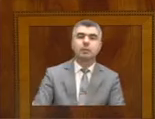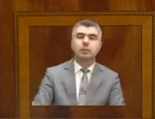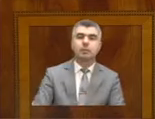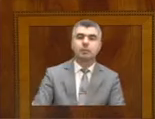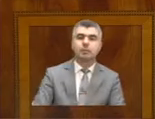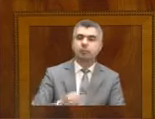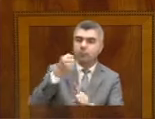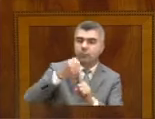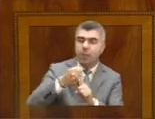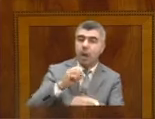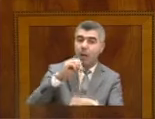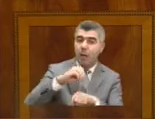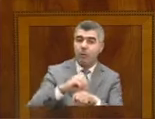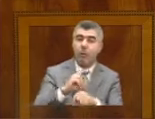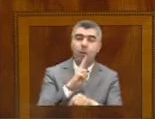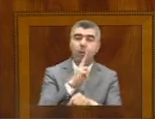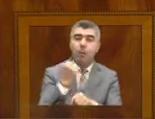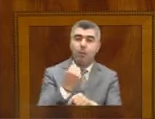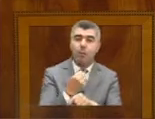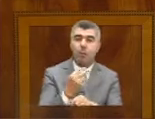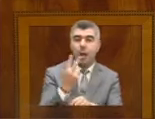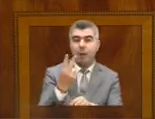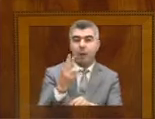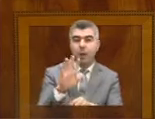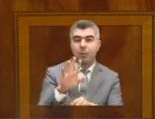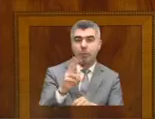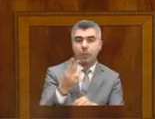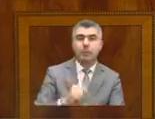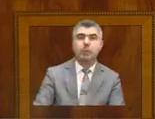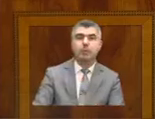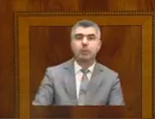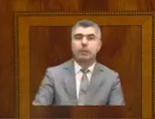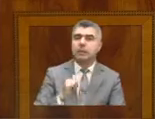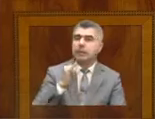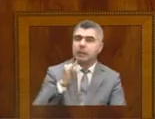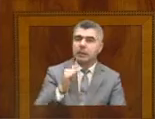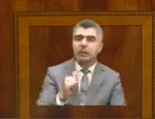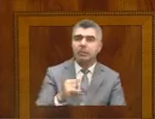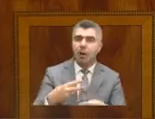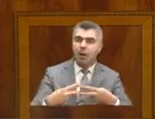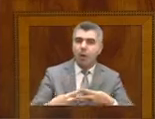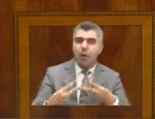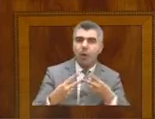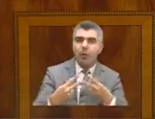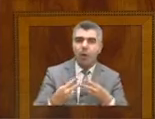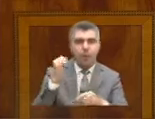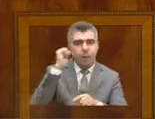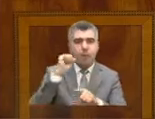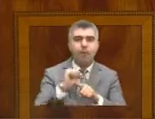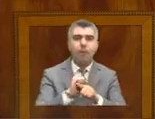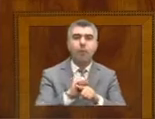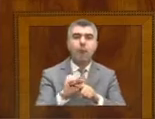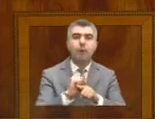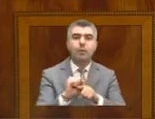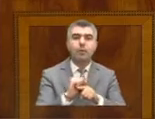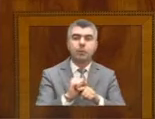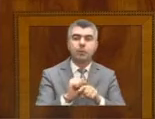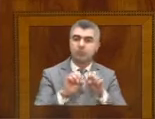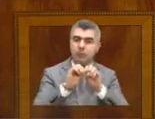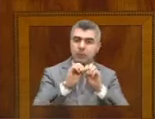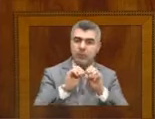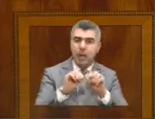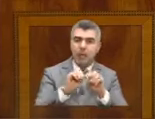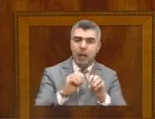ستعمل الحكومة خلال سنة 2025 على مواصلة تطوير عرض التكوين المهني ووضعه في مساره